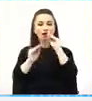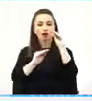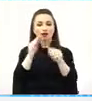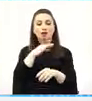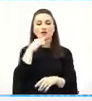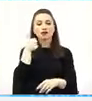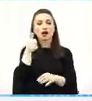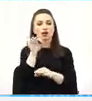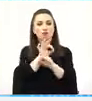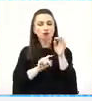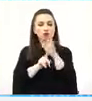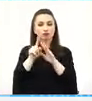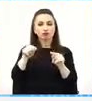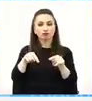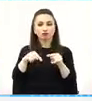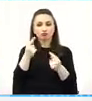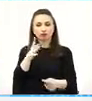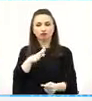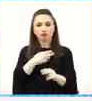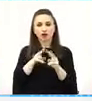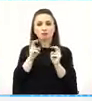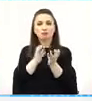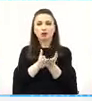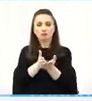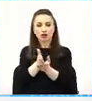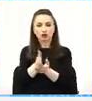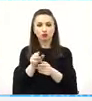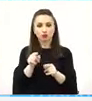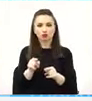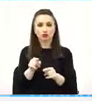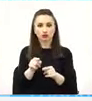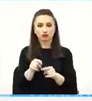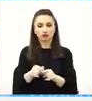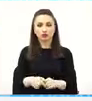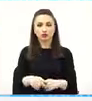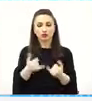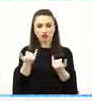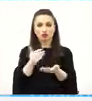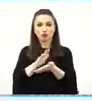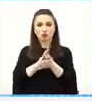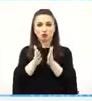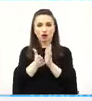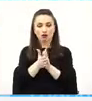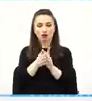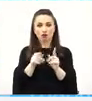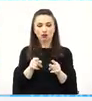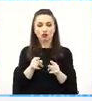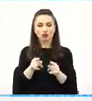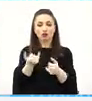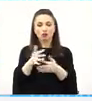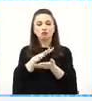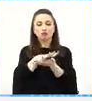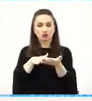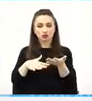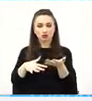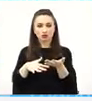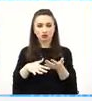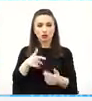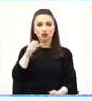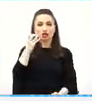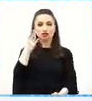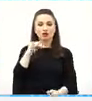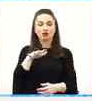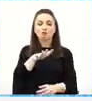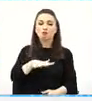Ბევრი კარგი პროექტი განხორციელდა ამ მიმართულებით. დღეის მდგომარეობით მიმდინარეობს